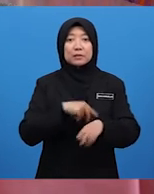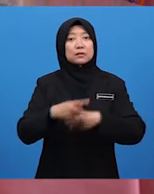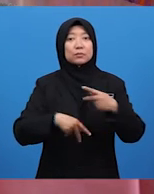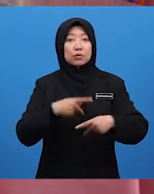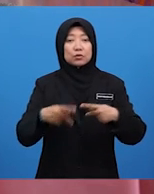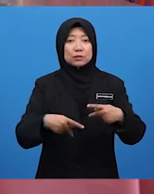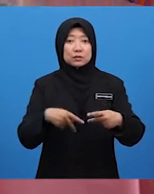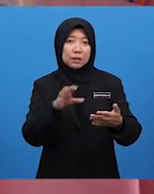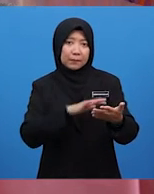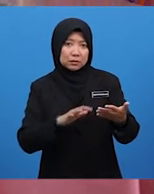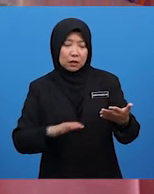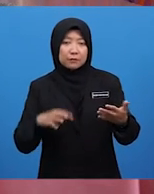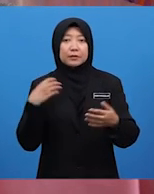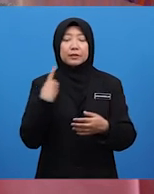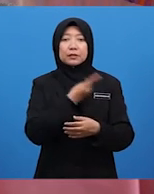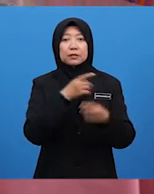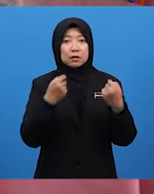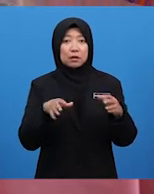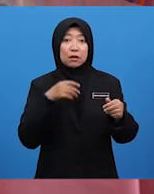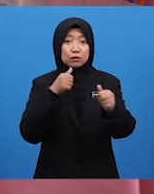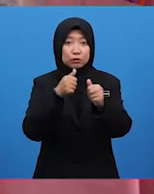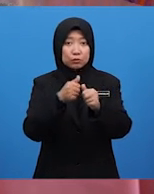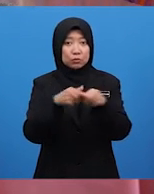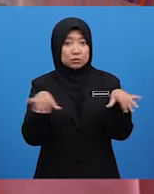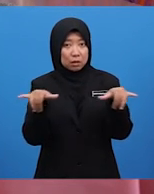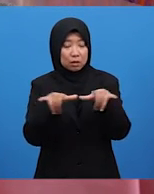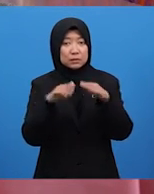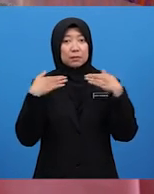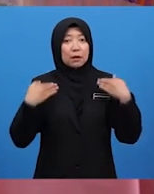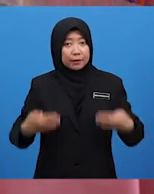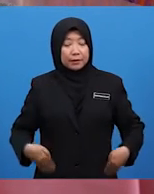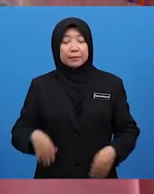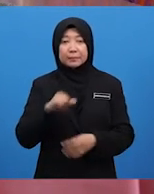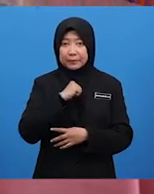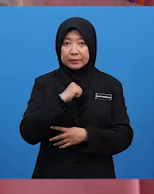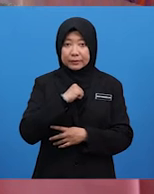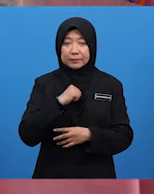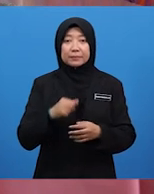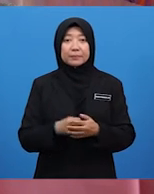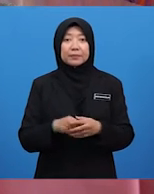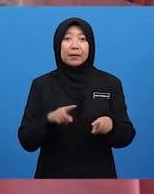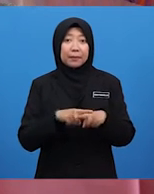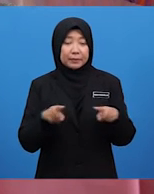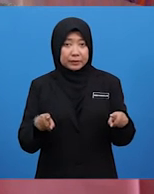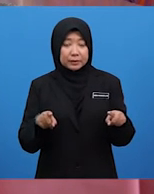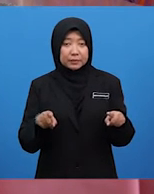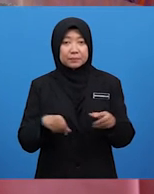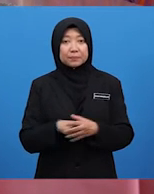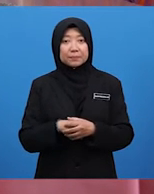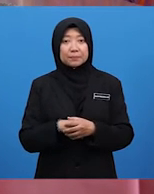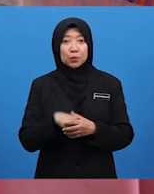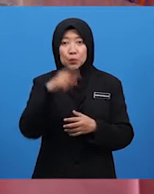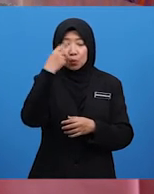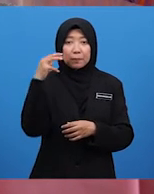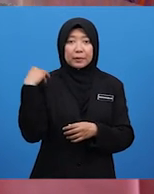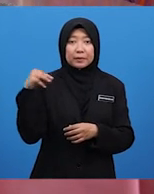proses mendraft, kita telah ikut saiz badan masing-masing. Namun, bagi